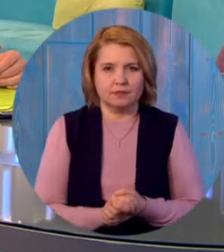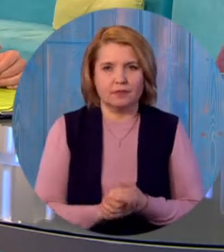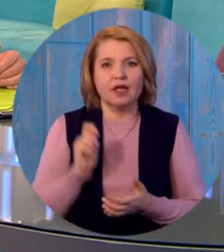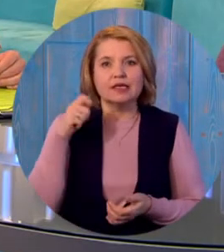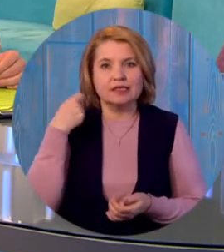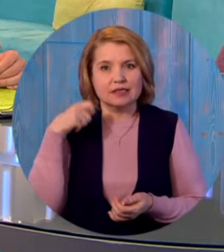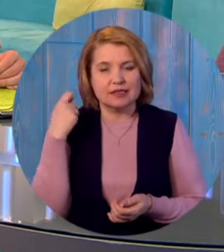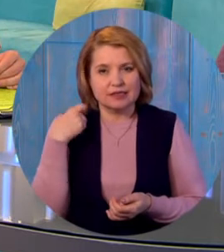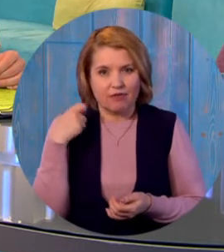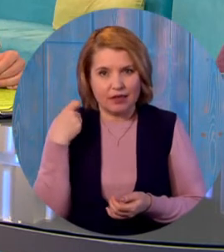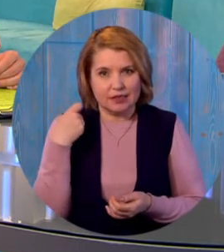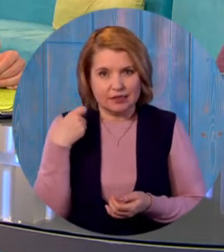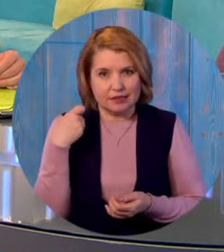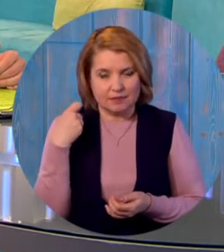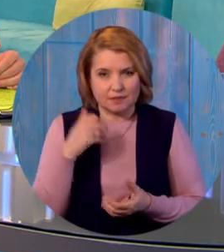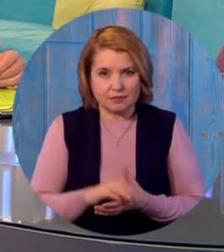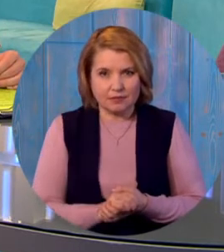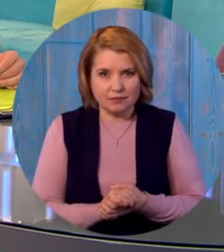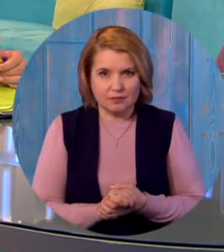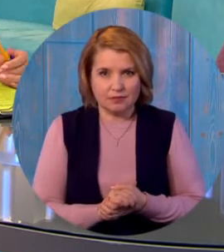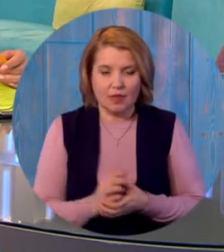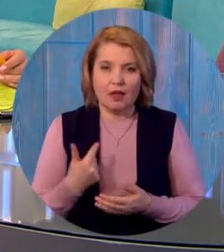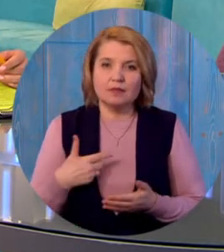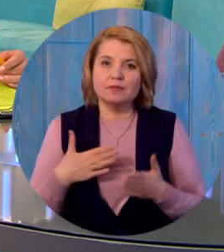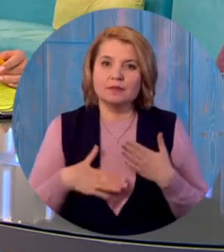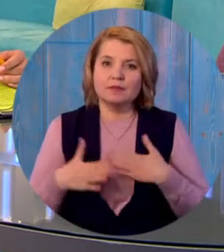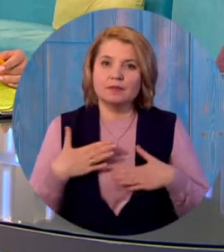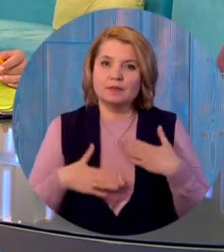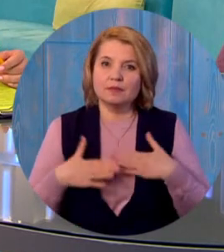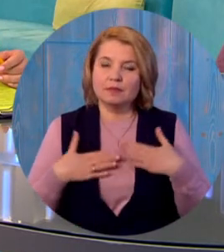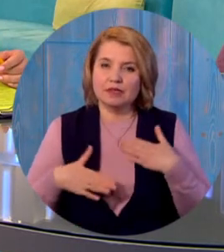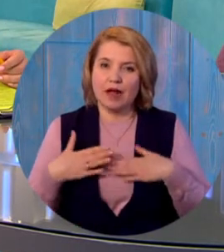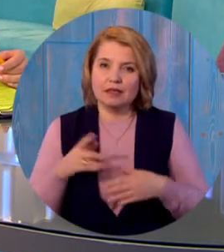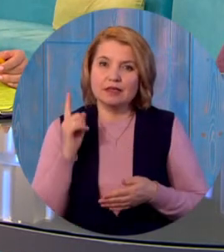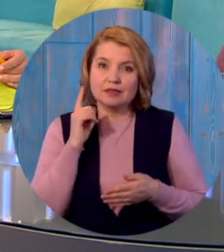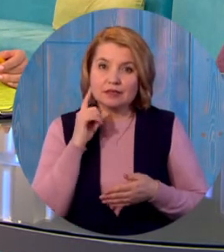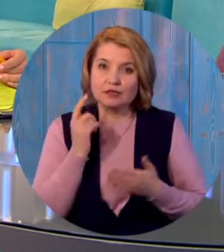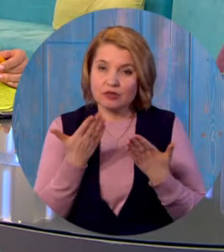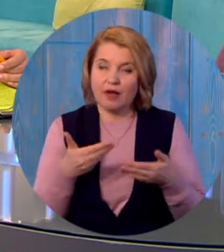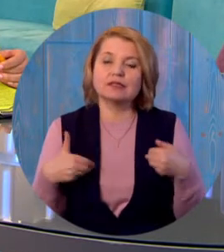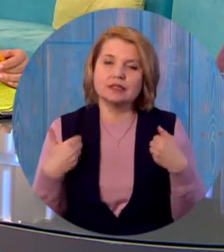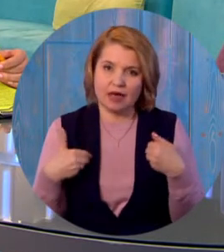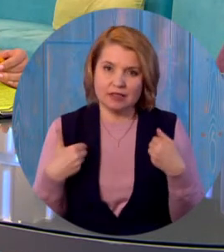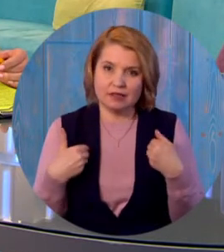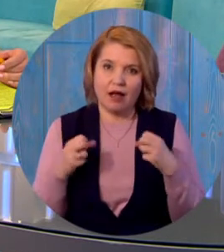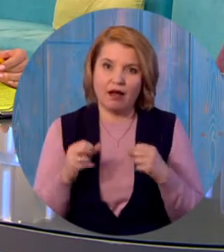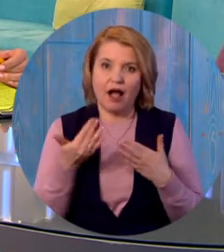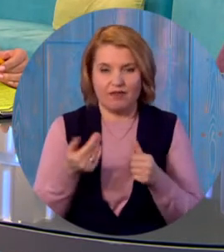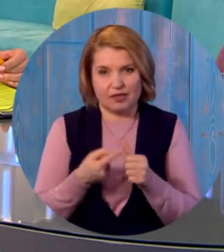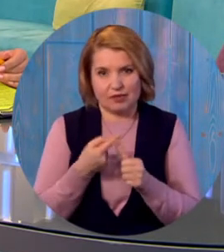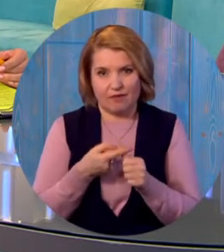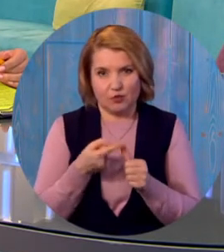635-85-72, телефон прямого эфира проекта «Полезная консультация». Мы рады приветствовать очередного дозвонившегося телезрителя. Здравствуйте, как вас